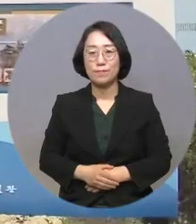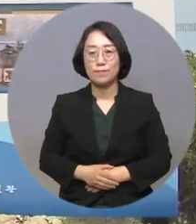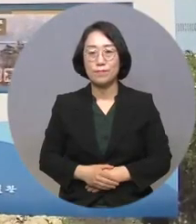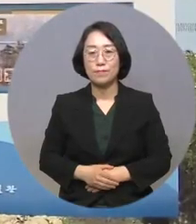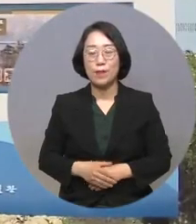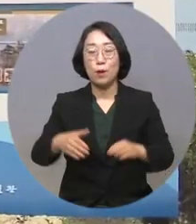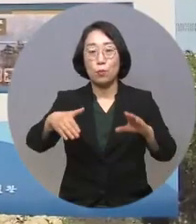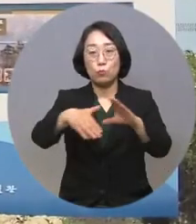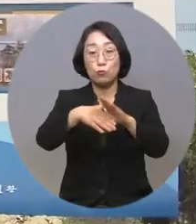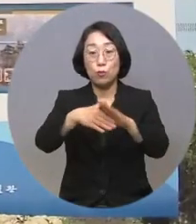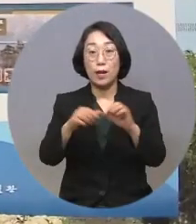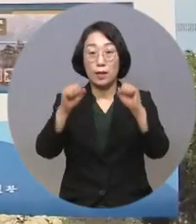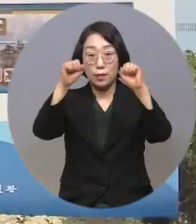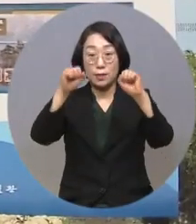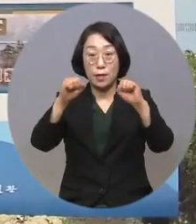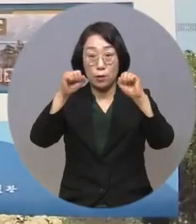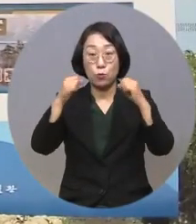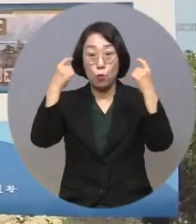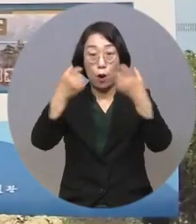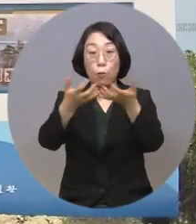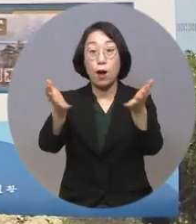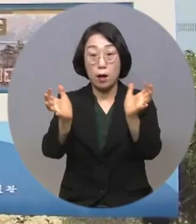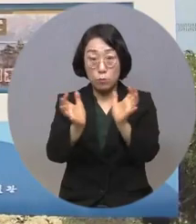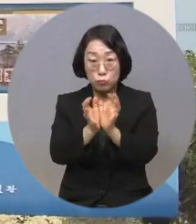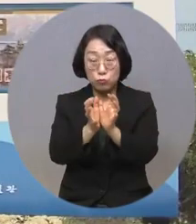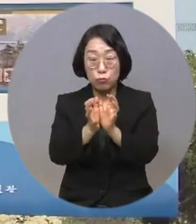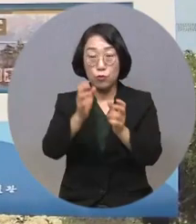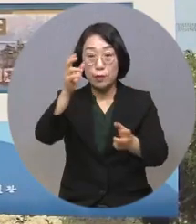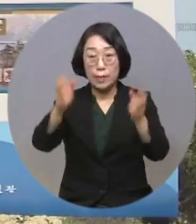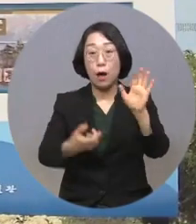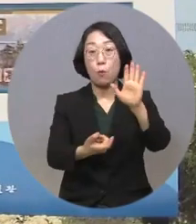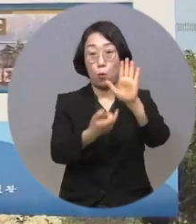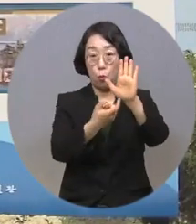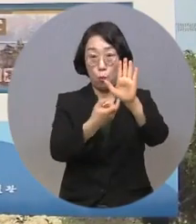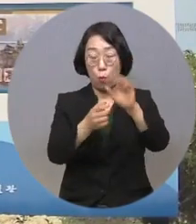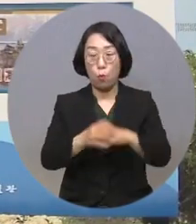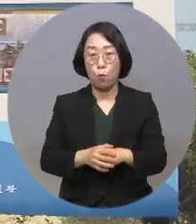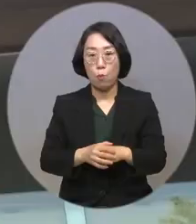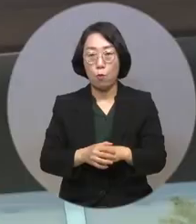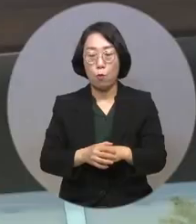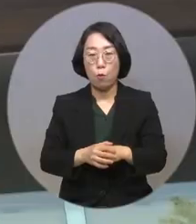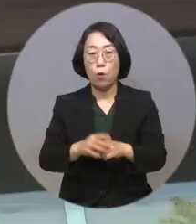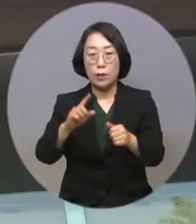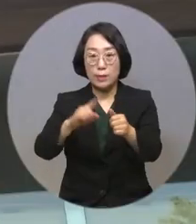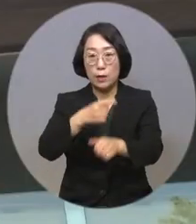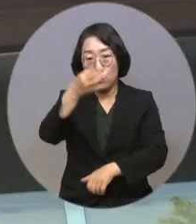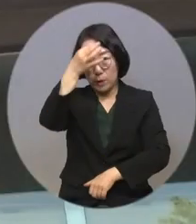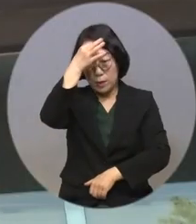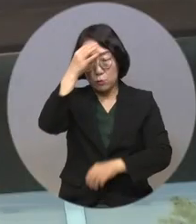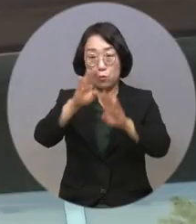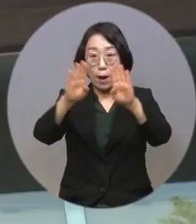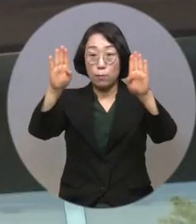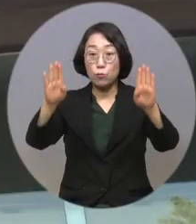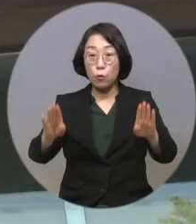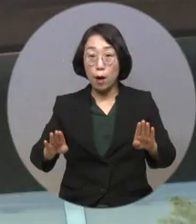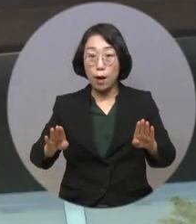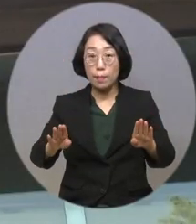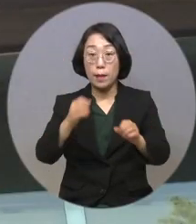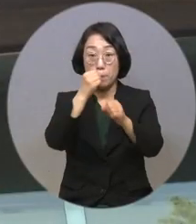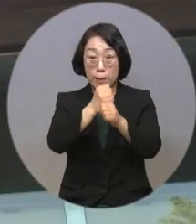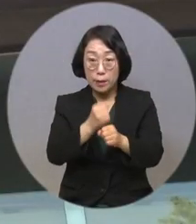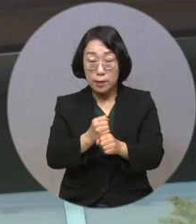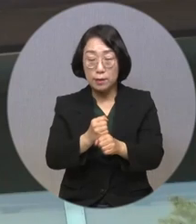대한민국 문화체육관광부 공모사업인 스마트 박물관 구축지원 공모사업에 전북 남원 향토박물관이